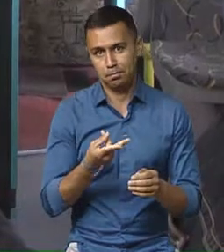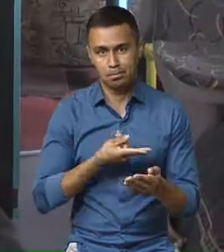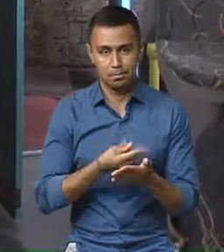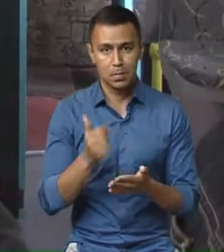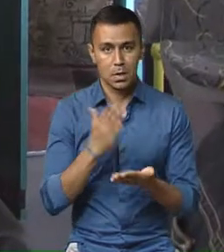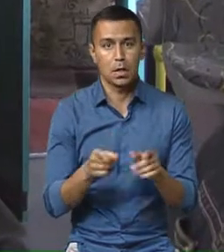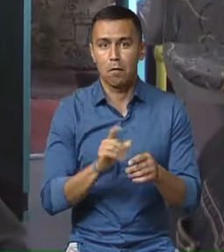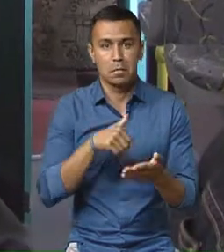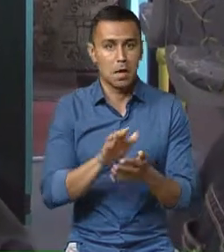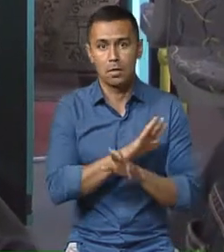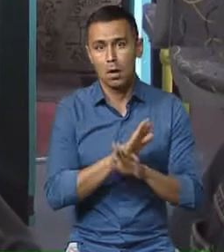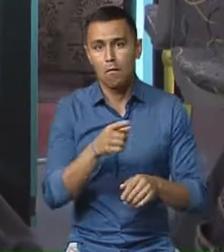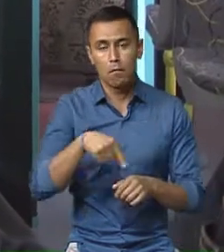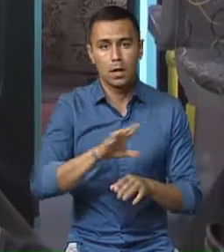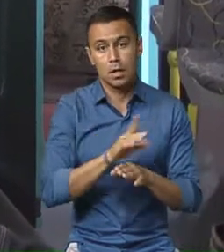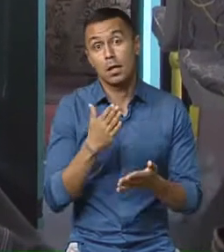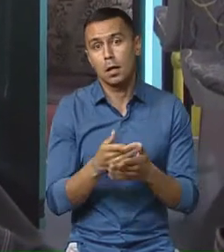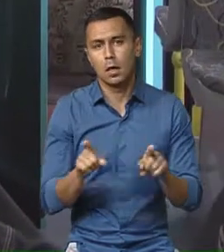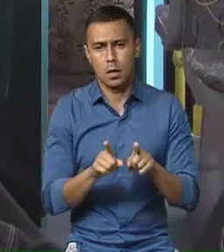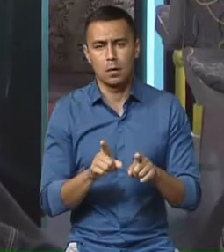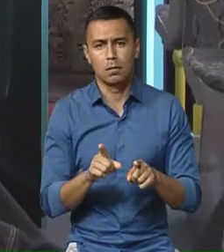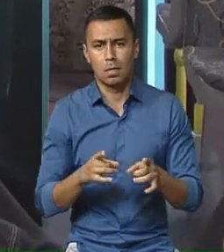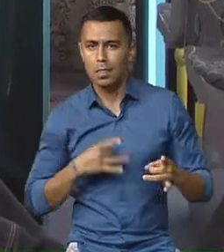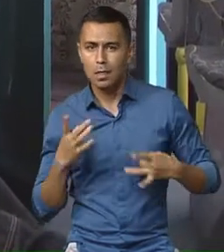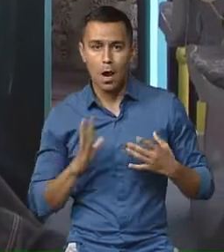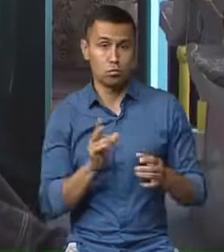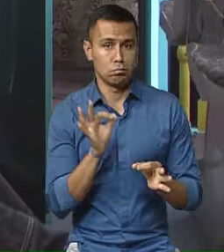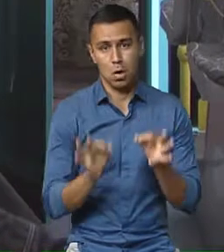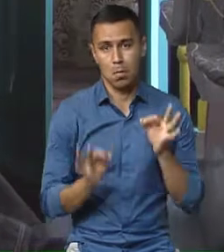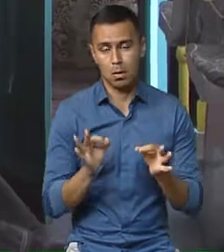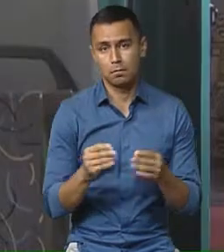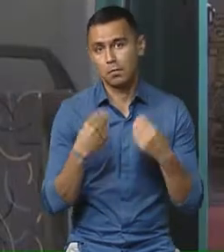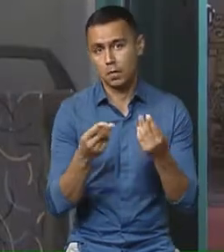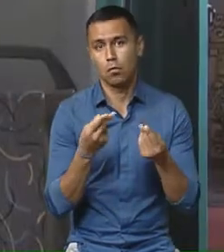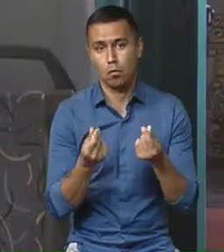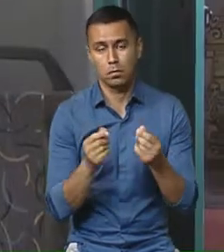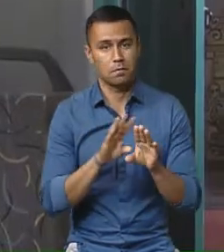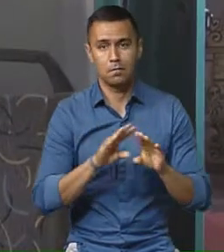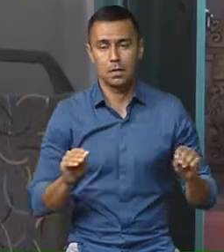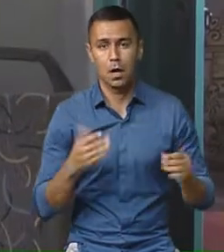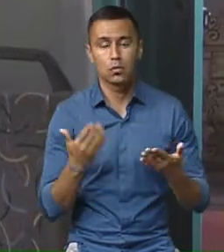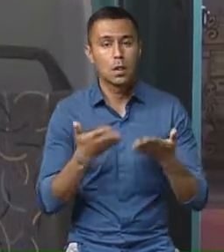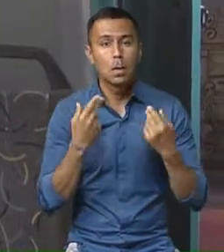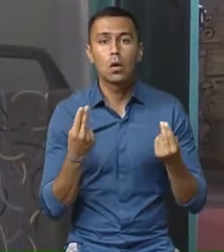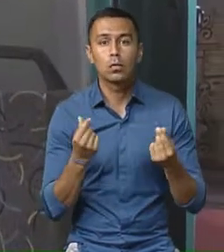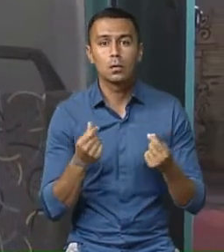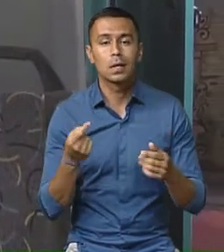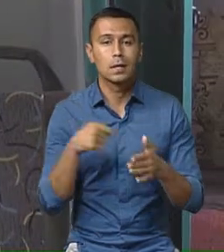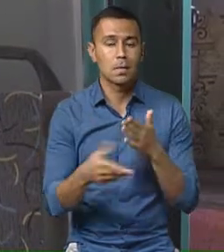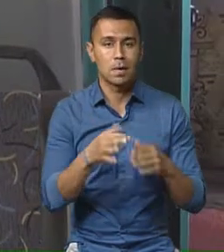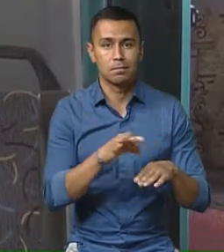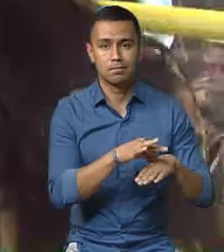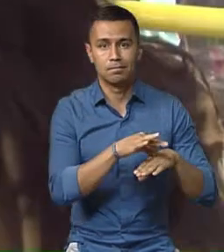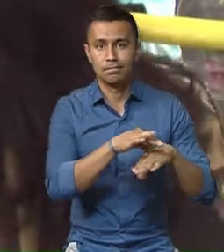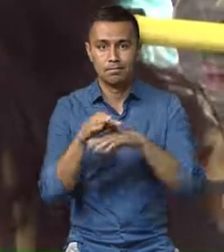відказуються, вони не є такі буйні, а є, що нормально віддав гроші. Якщо немає грошей, значить ми висаджуємо на